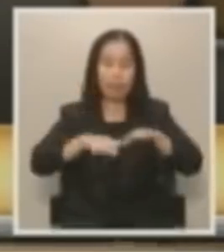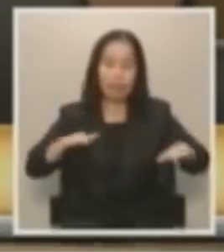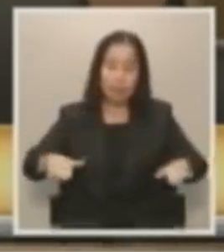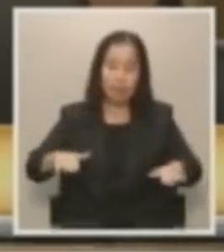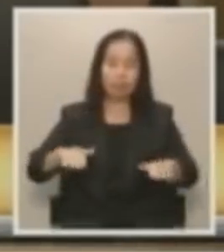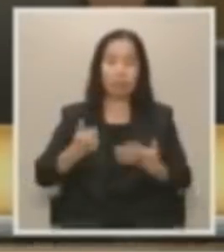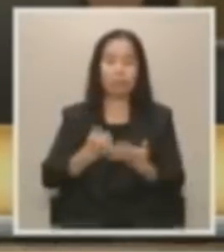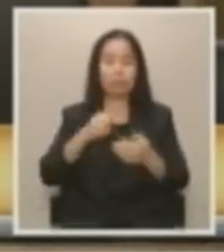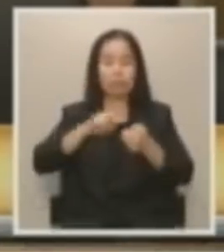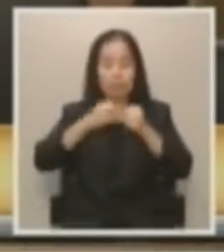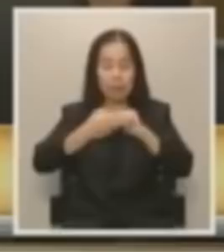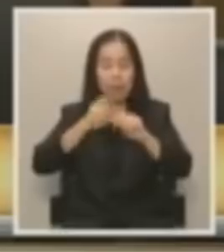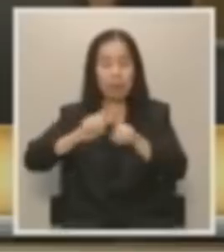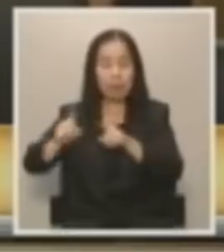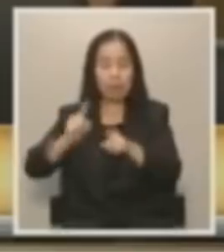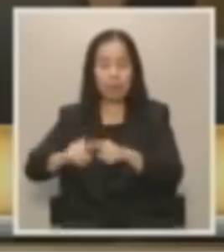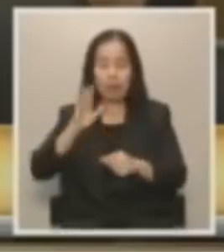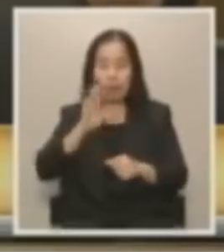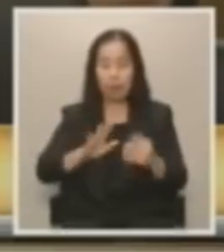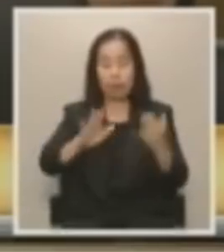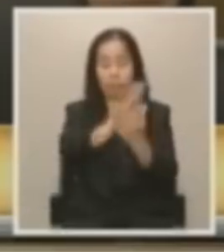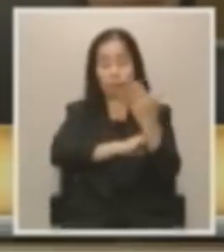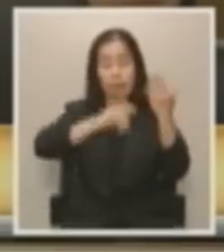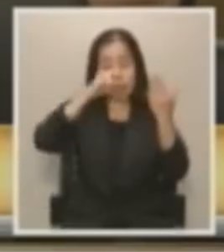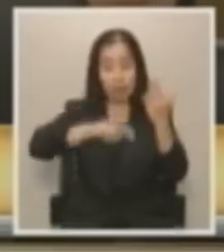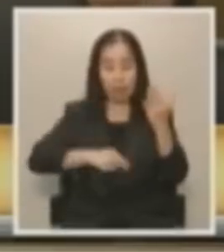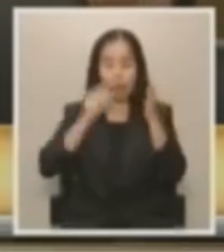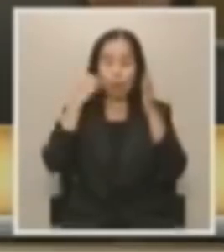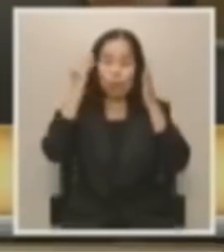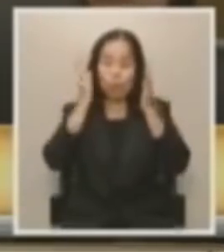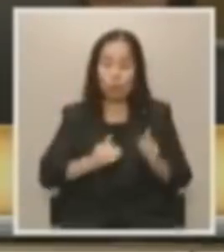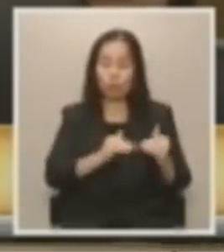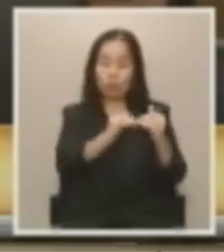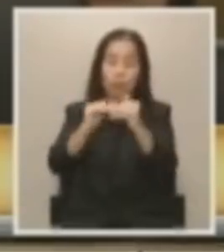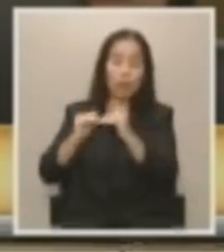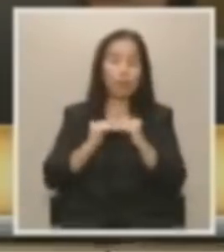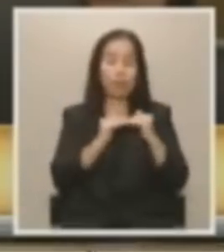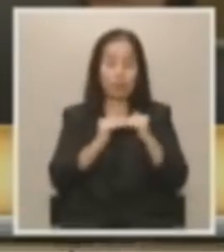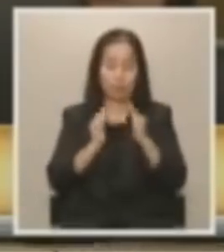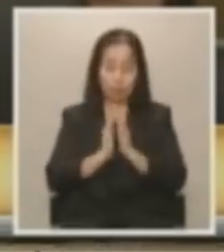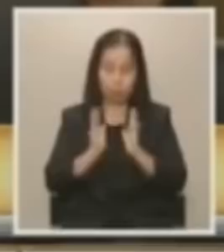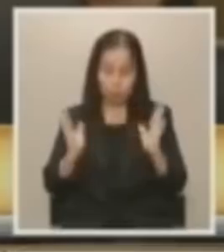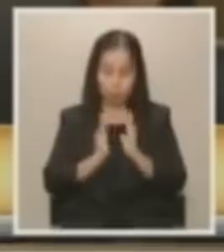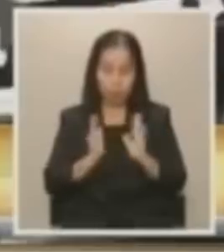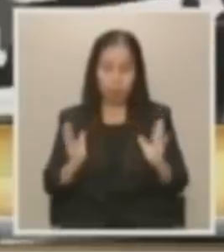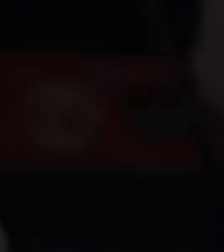ากไร้ในประเทศไทยทุกคนอย่างเสมอภาคค่ะขอบคุณค่ะ